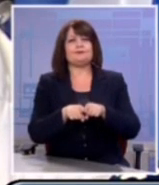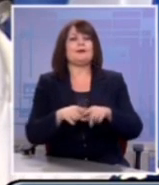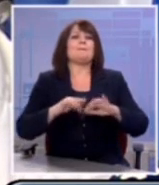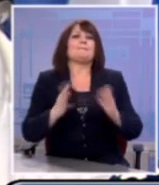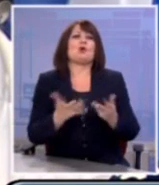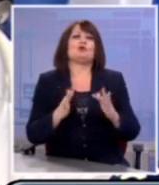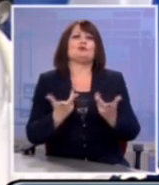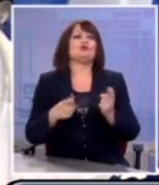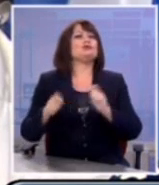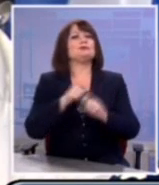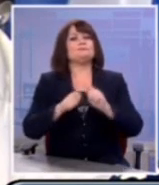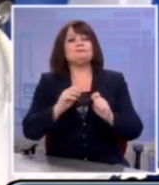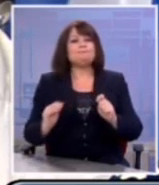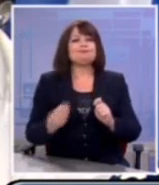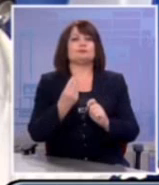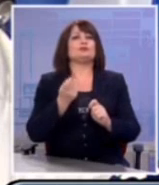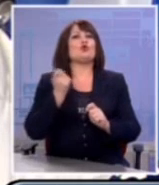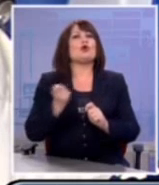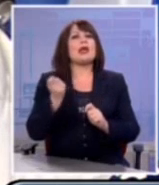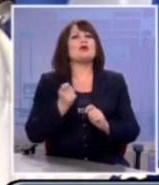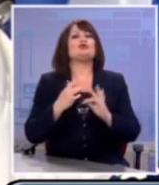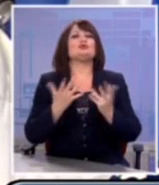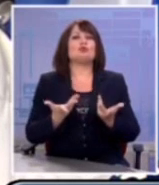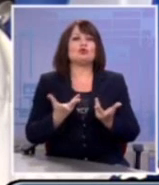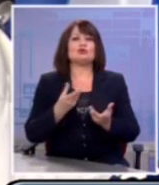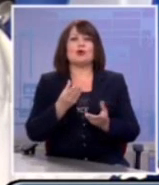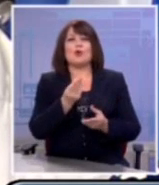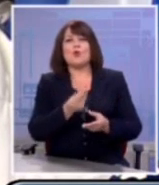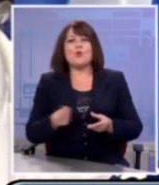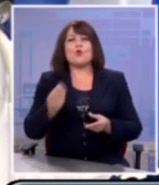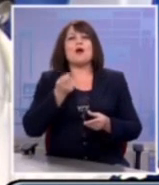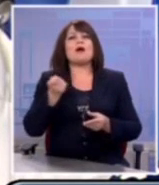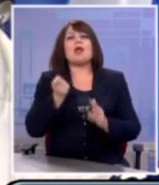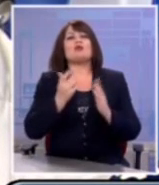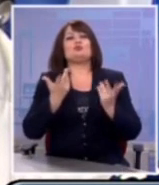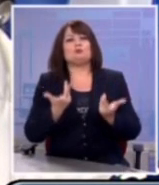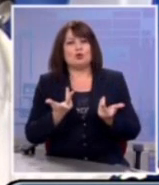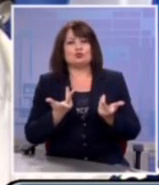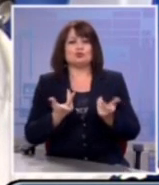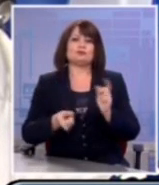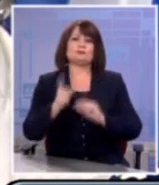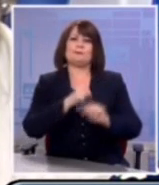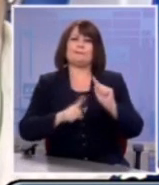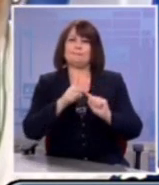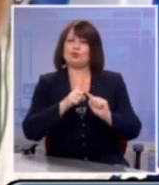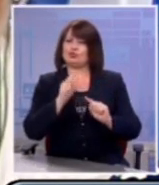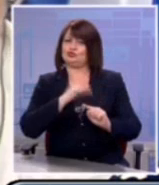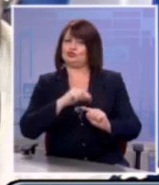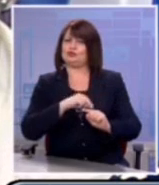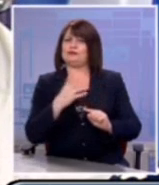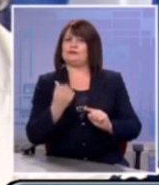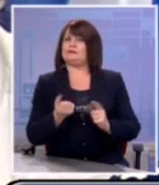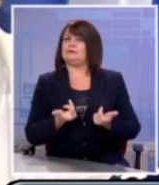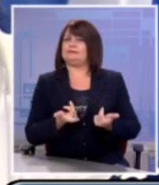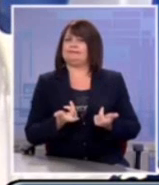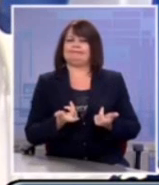πώς δημιουργήθηκε, πώς διωγγώθηκε και ποιους εξυπηρέτησε